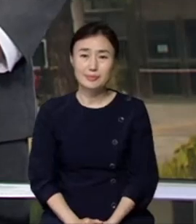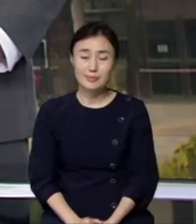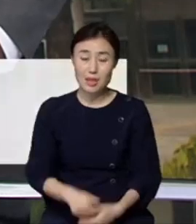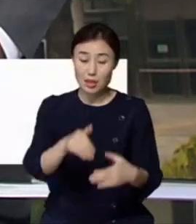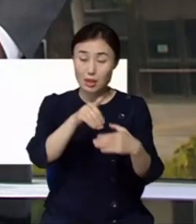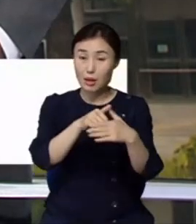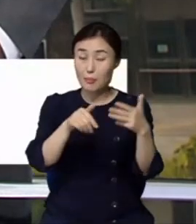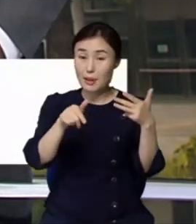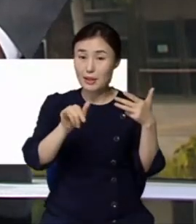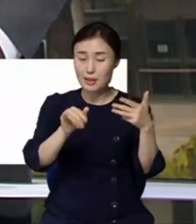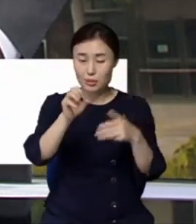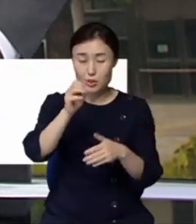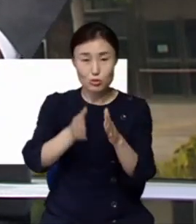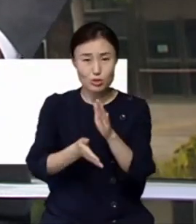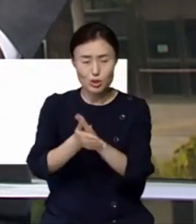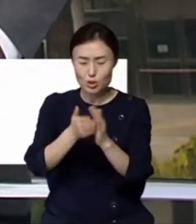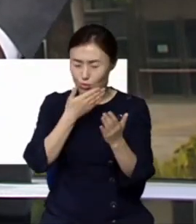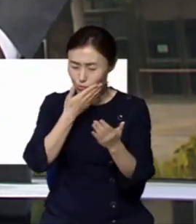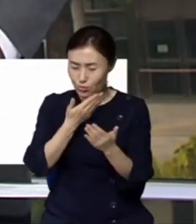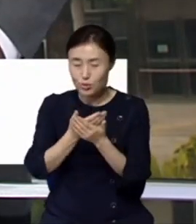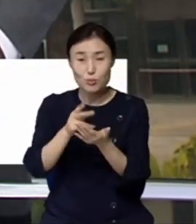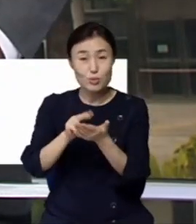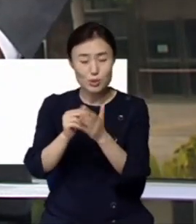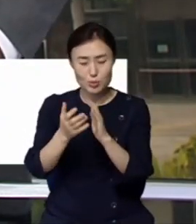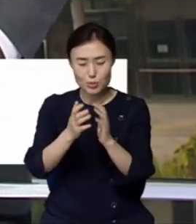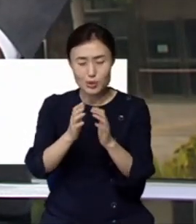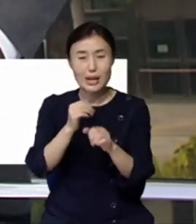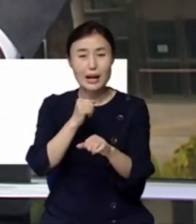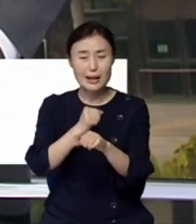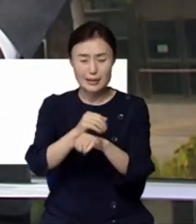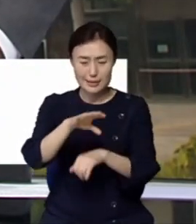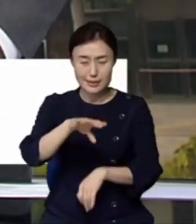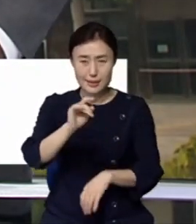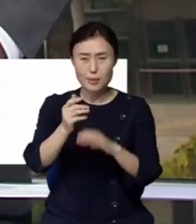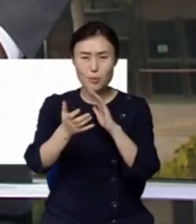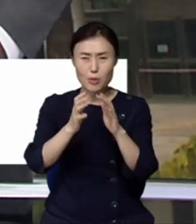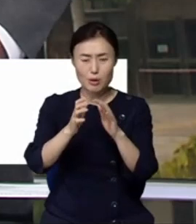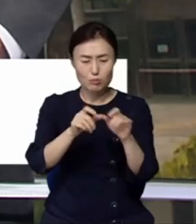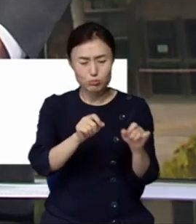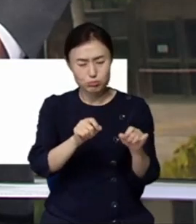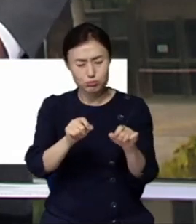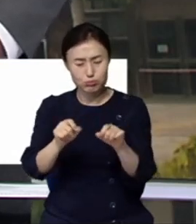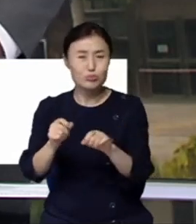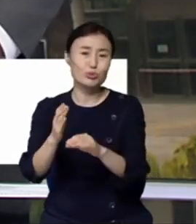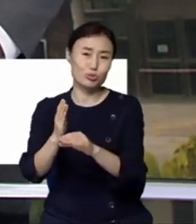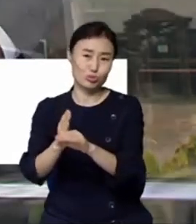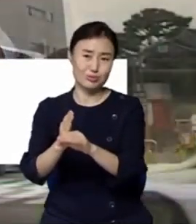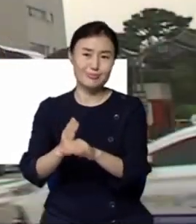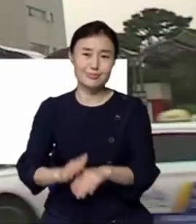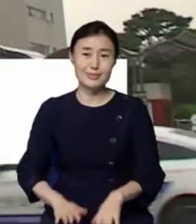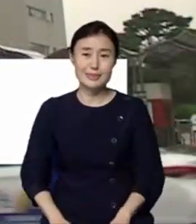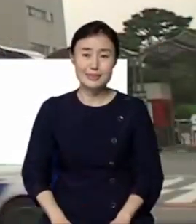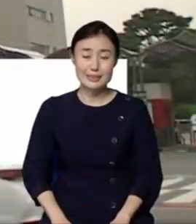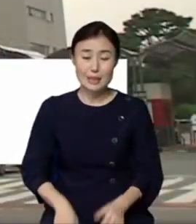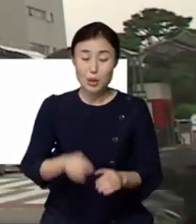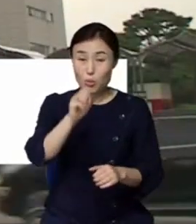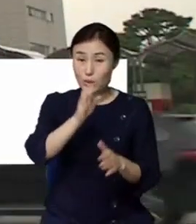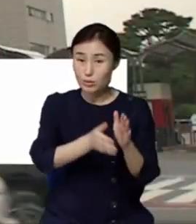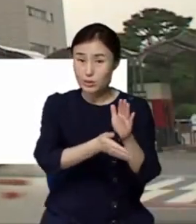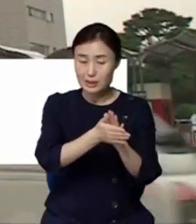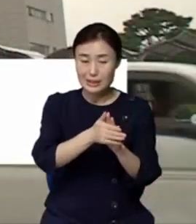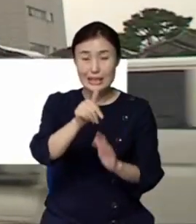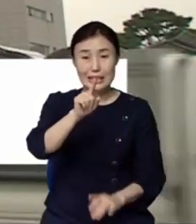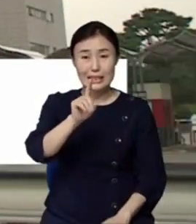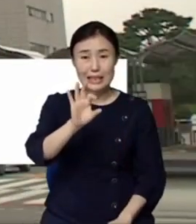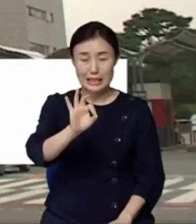민선 8기 광주광역시의 주요 현안을 논의할 광주전략회의 첫 회의가 무기한 연기됐습니다. 광주광역시는